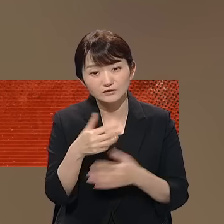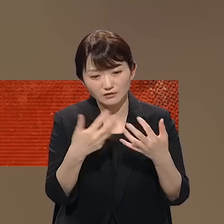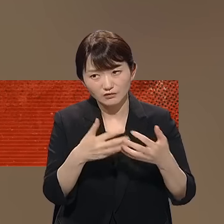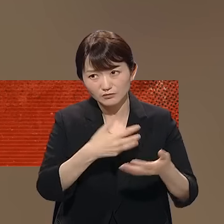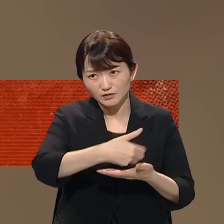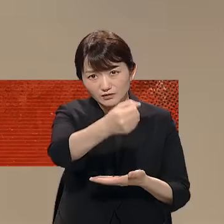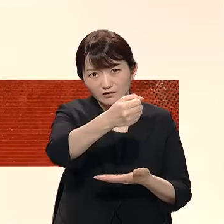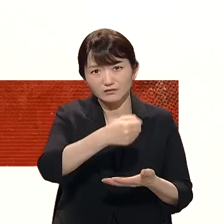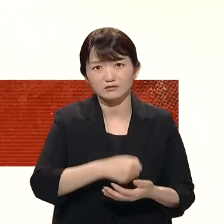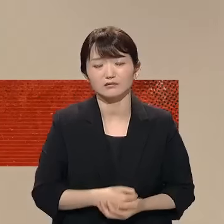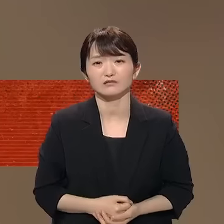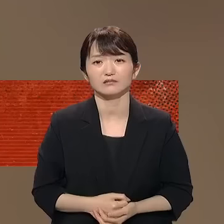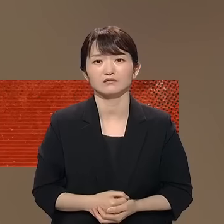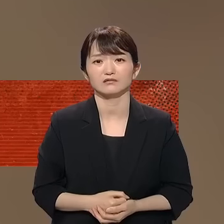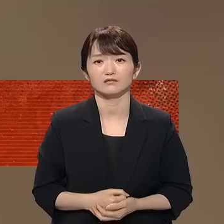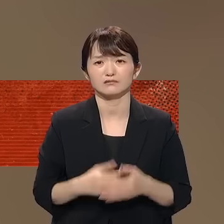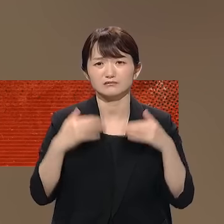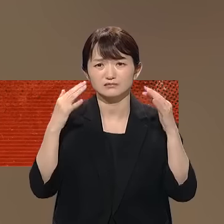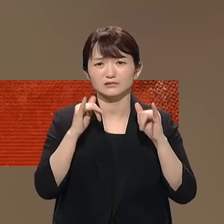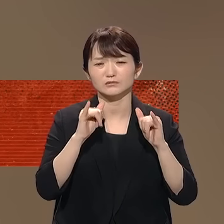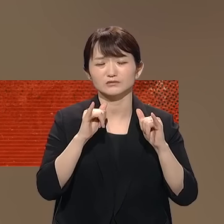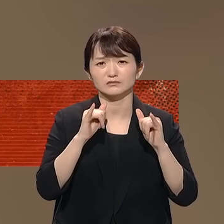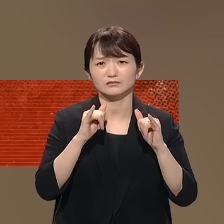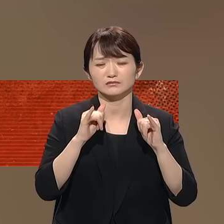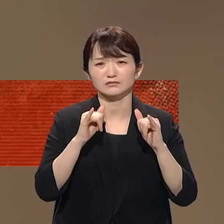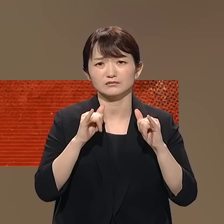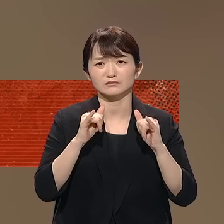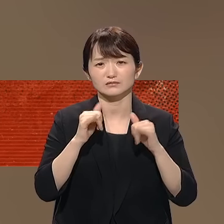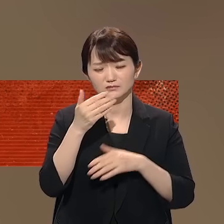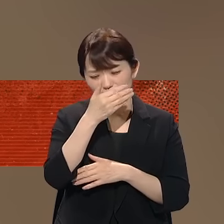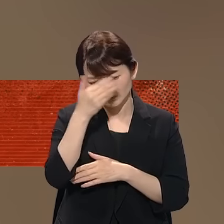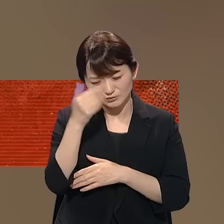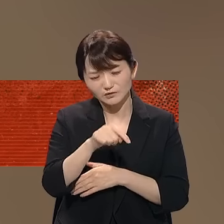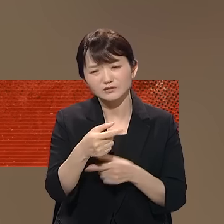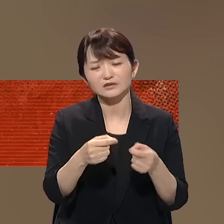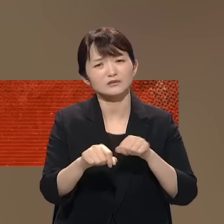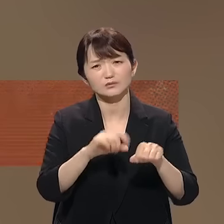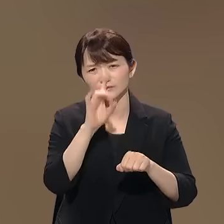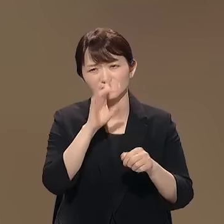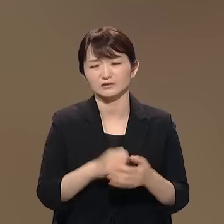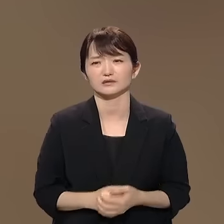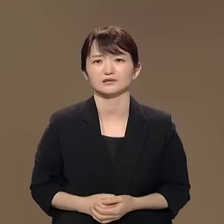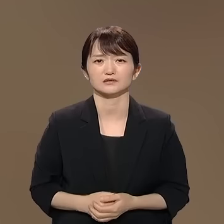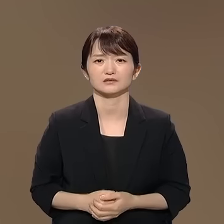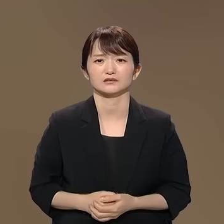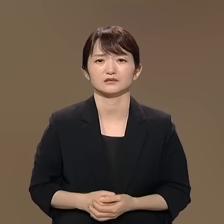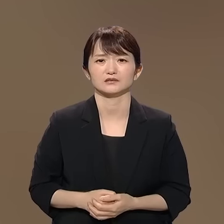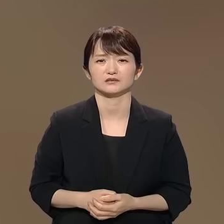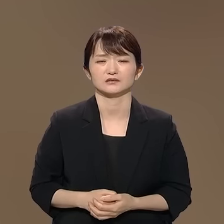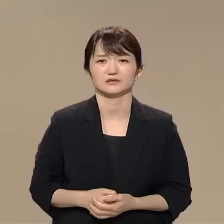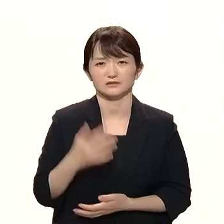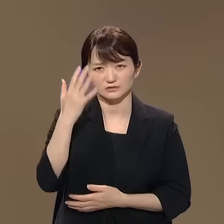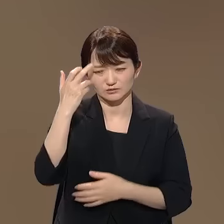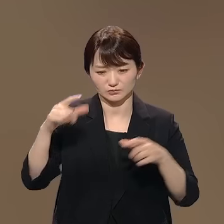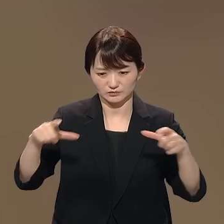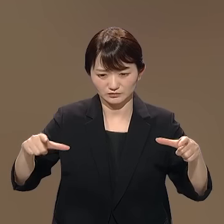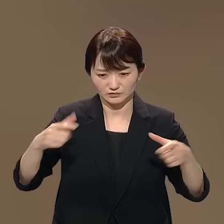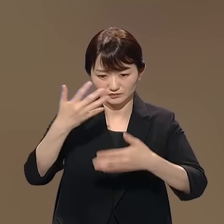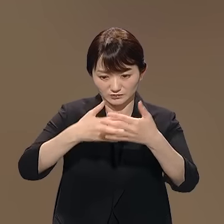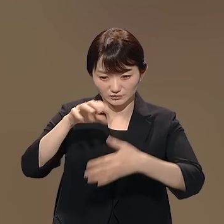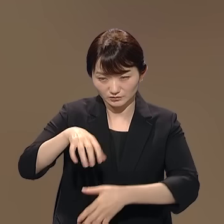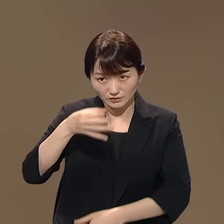없어 젊으면 저러면 안 되잖아 제가 이제 지난 6월 21일 서울 용산구인구 목격이